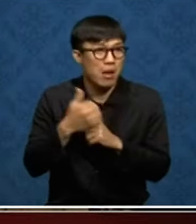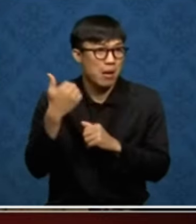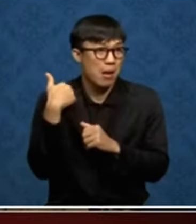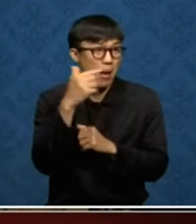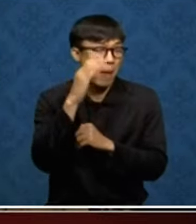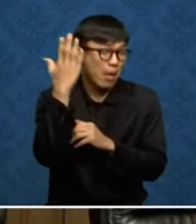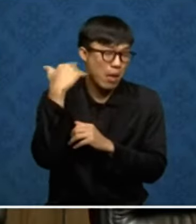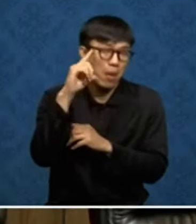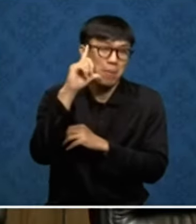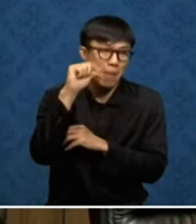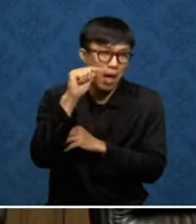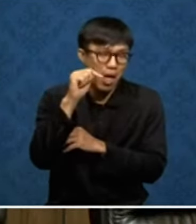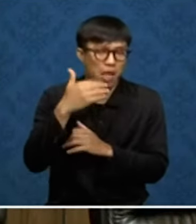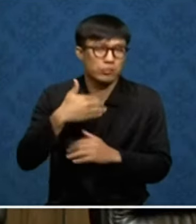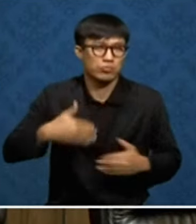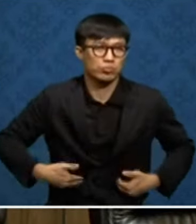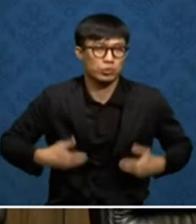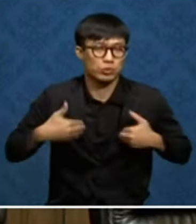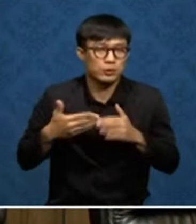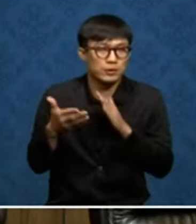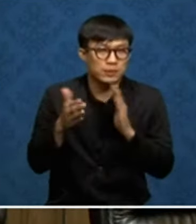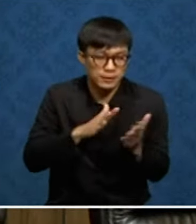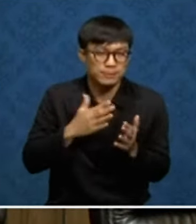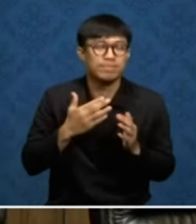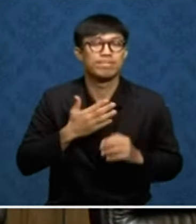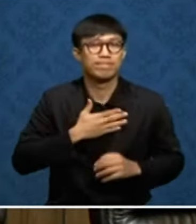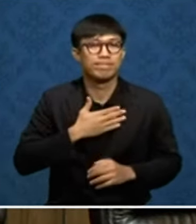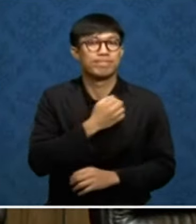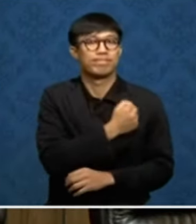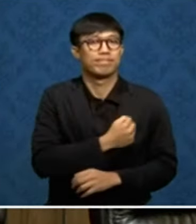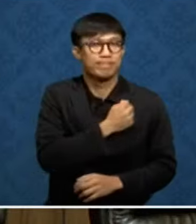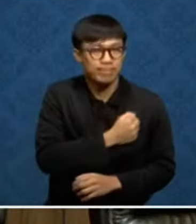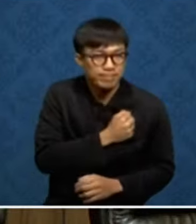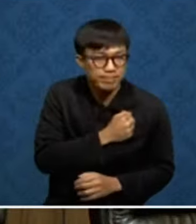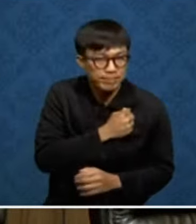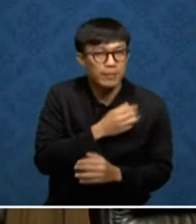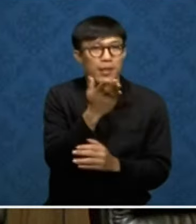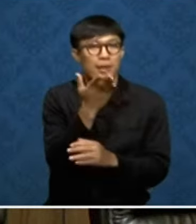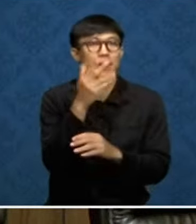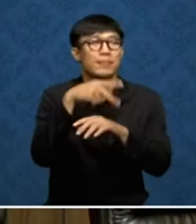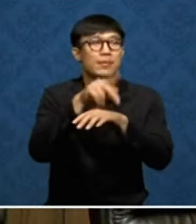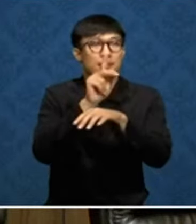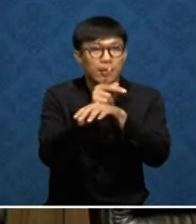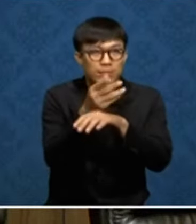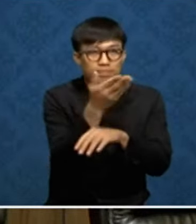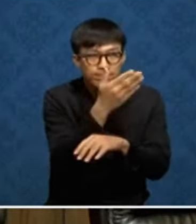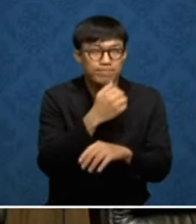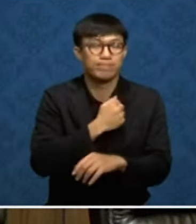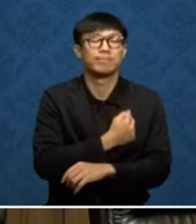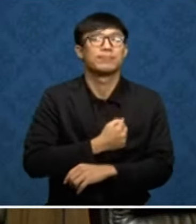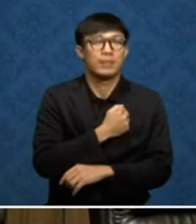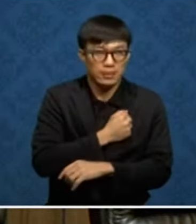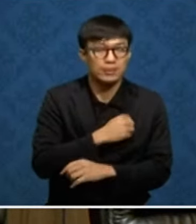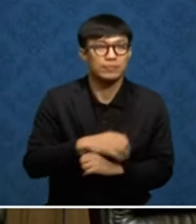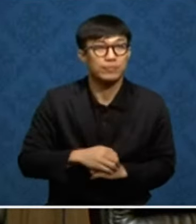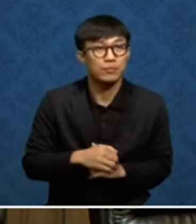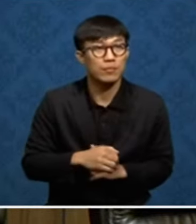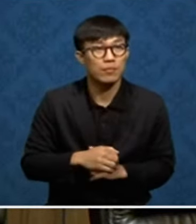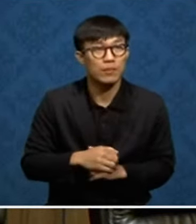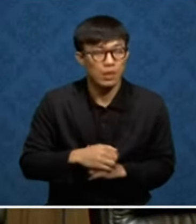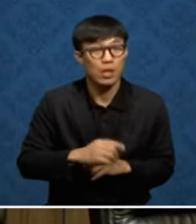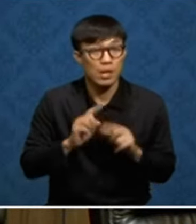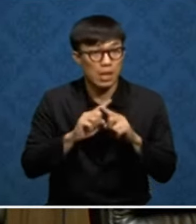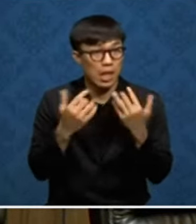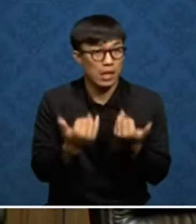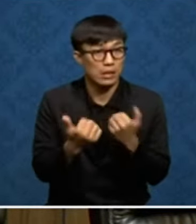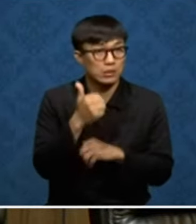อันเป็นที่รักยิ่งไปนะครับก็อยากจะขอแสดงความเสียใจผ่านท่านประธานไปยังท่านนายกรัฐมนตรีมาณที่นี้ด้วยนะครับแต่ก็ยังเป็นเรื่องดีครับที่วันนี้